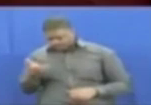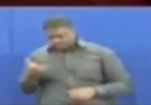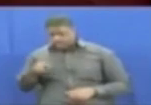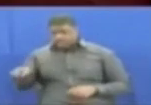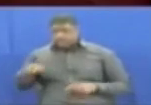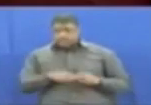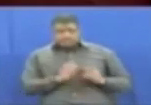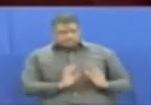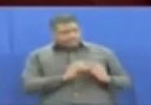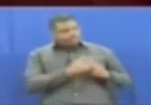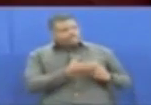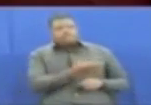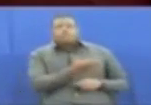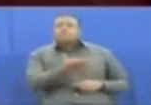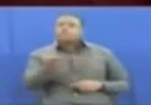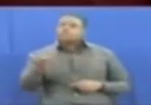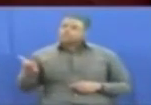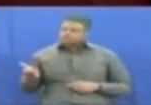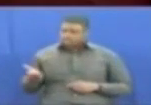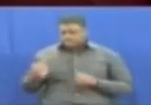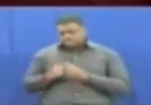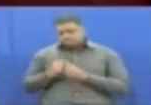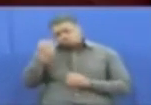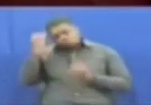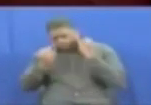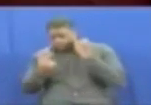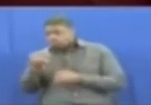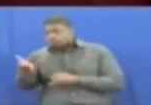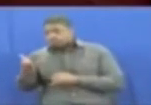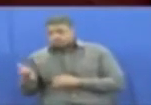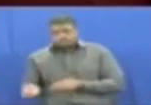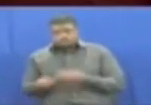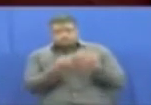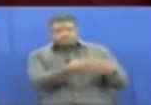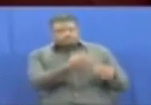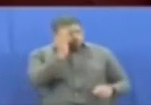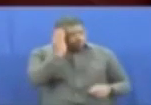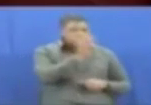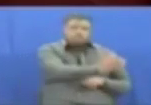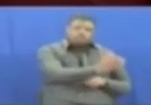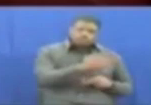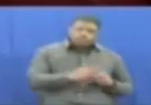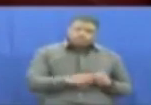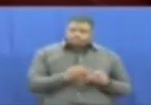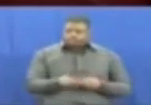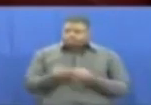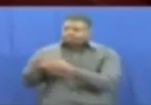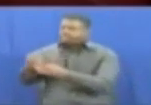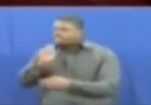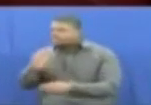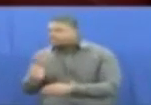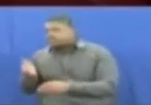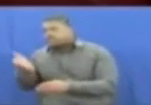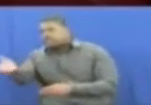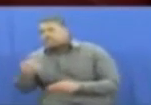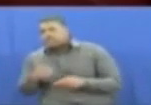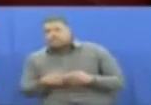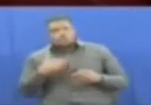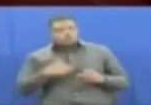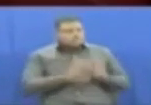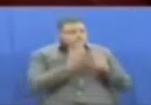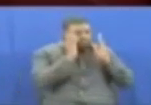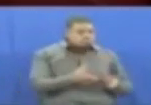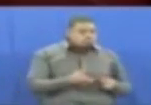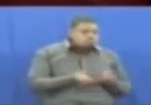na kamati nyingine zote, kama mna jambo lolote la ushauri mnaweza kulipeleka moja kwa moja, mnaweza kulileta kwa spika, mnaweza kulifikisha kwa mheshimiwa waziri